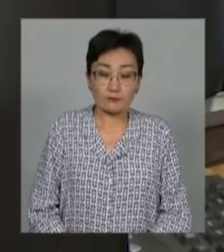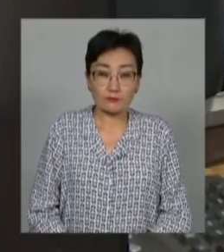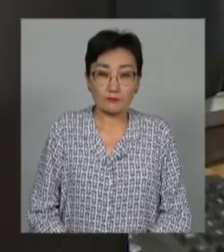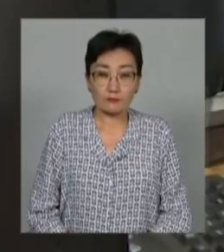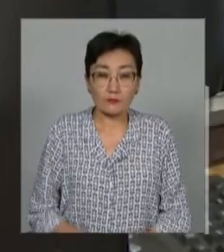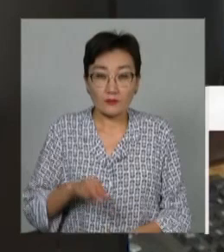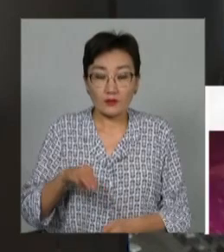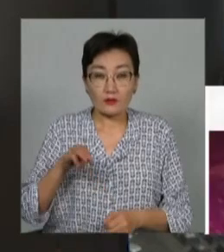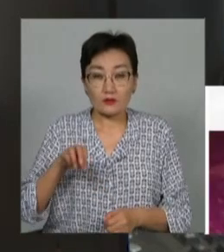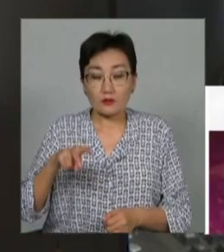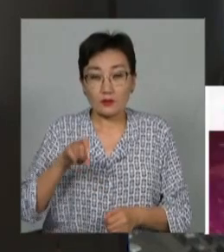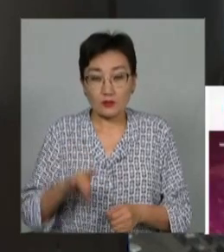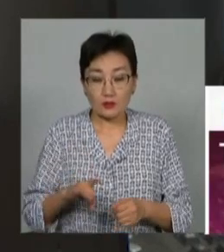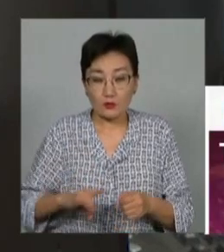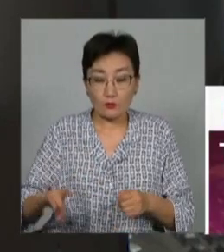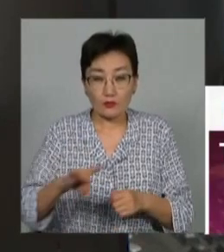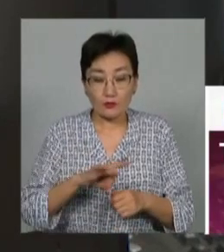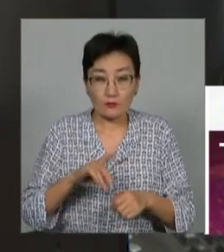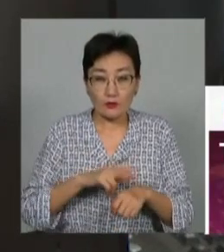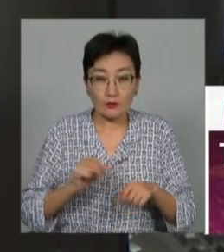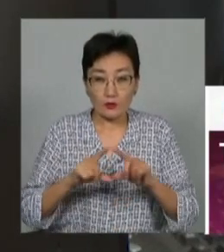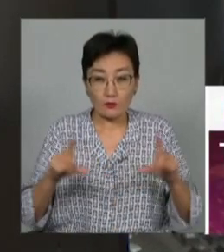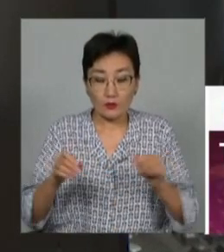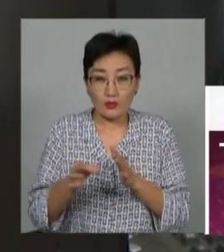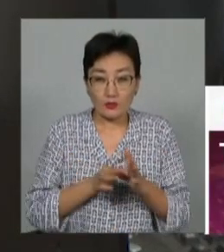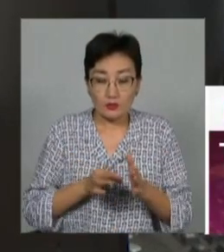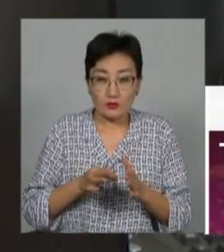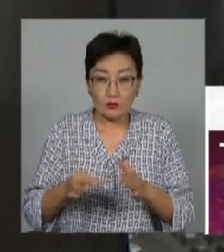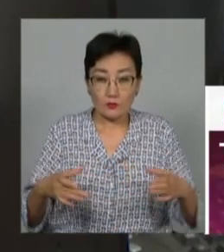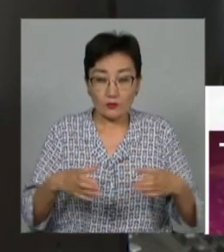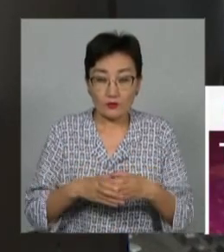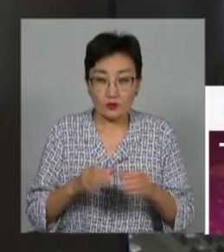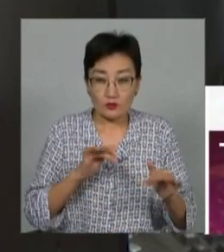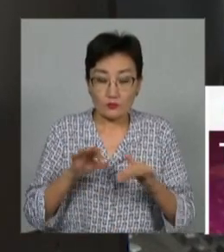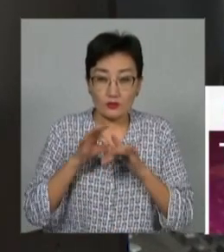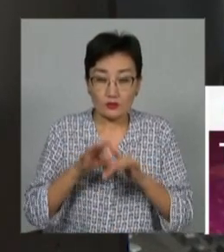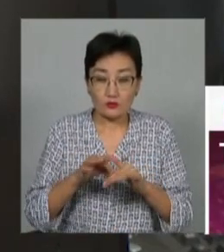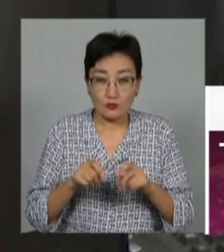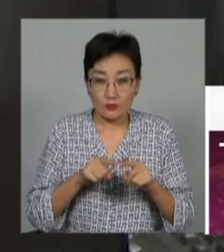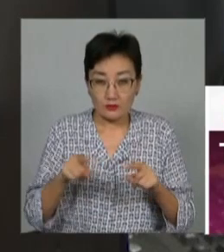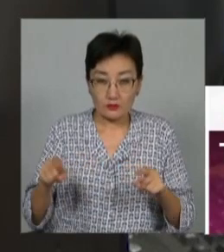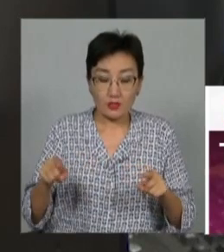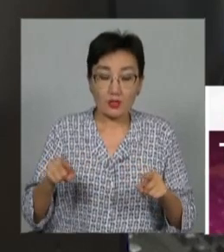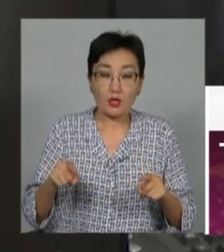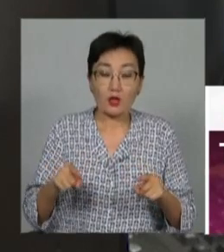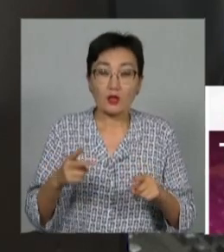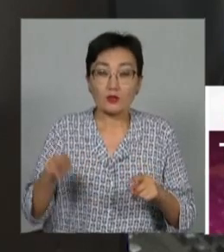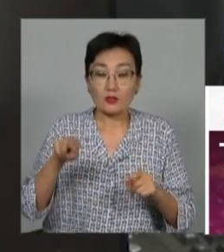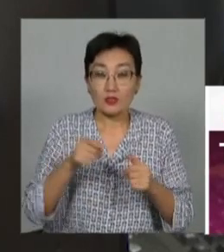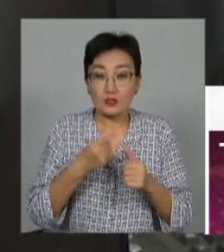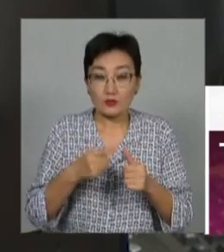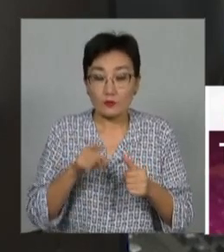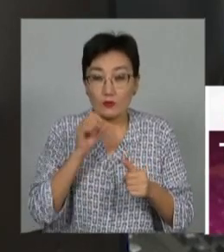Талғар аудандық жаңа полиция бөлімінің, криминалдық полиция бөлімінің жедел уәкілдерімен іс-шара жүргізу барысында ДЕС-ті